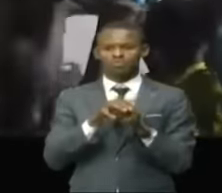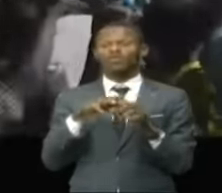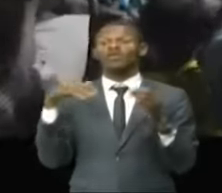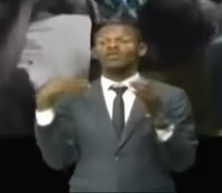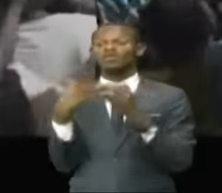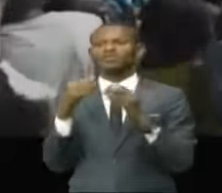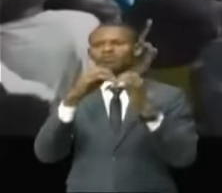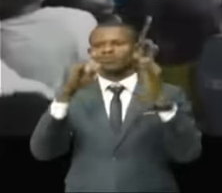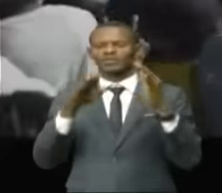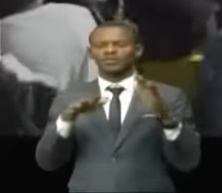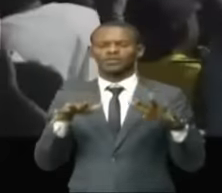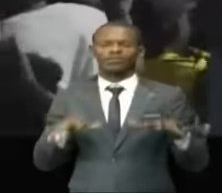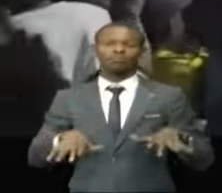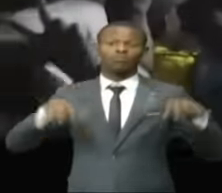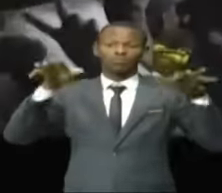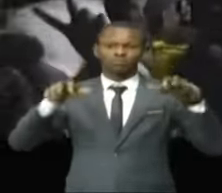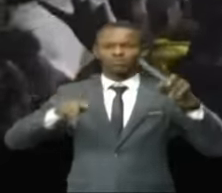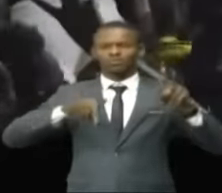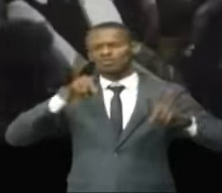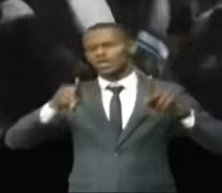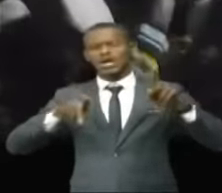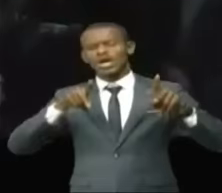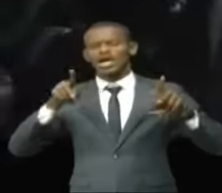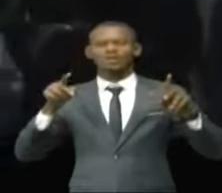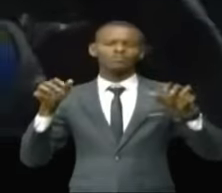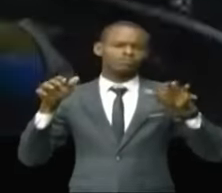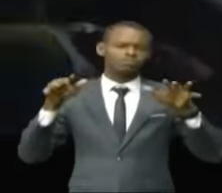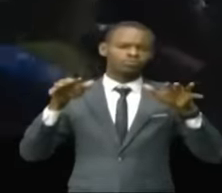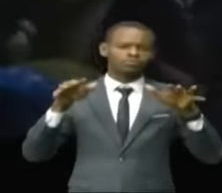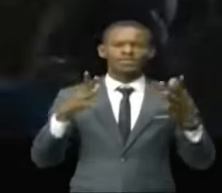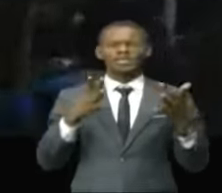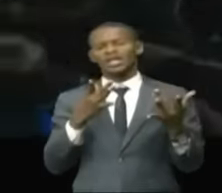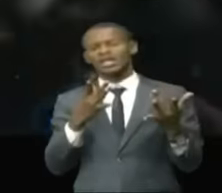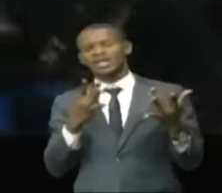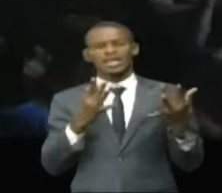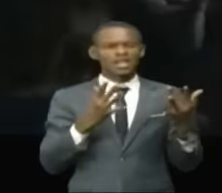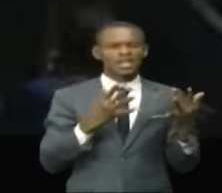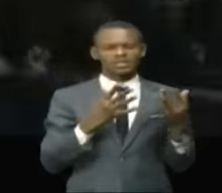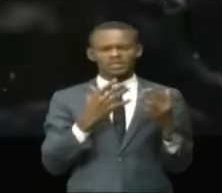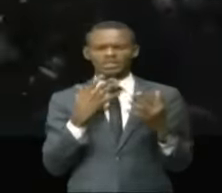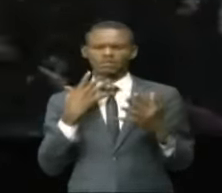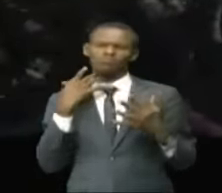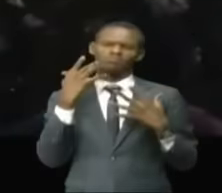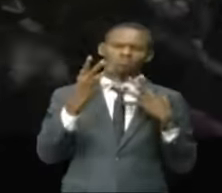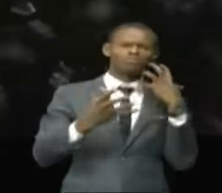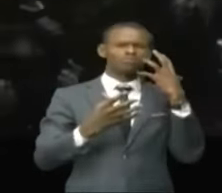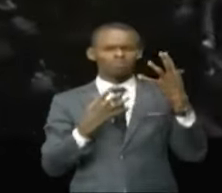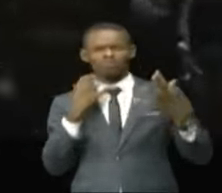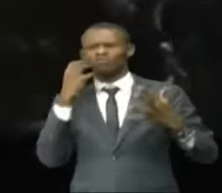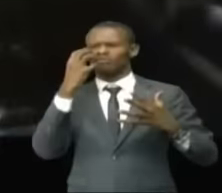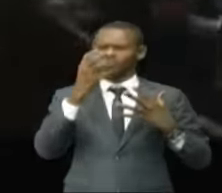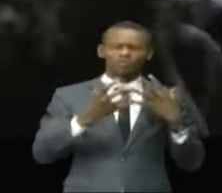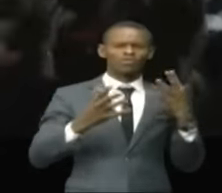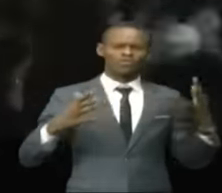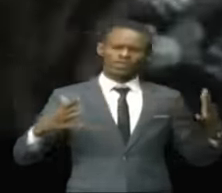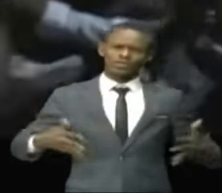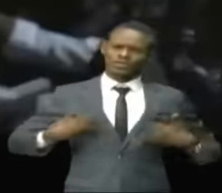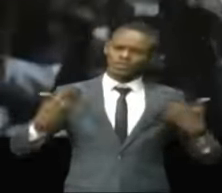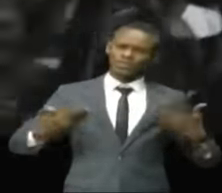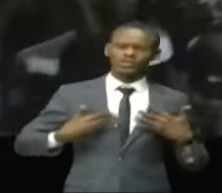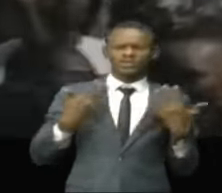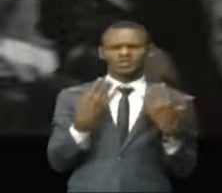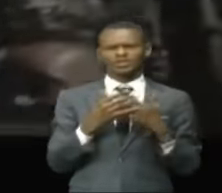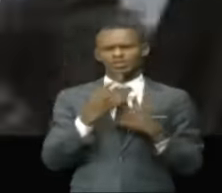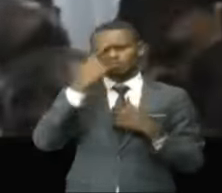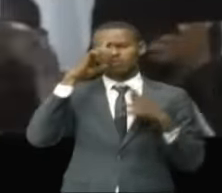humaine. En scandant des chants à l'honneur du chef de l'État, Félix-Antoine Tshisekedi Tshilombo. Question de manifester leur soutien